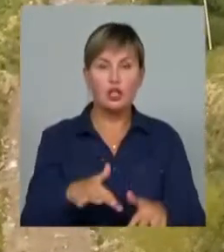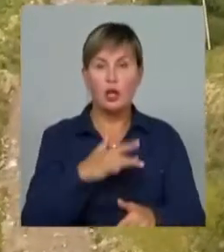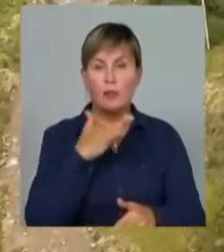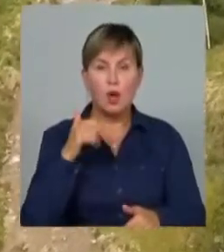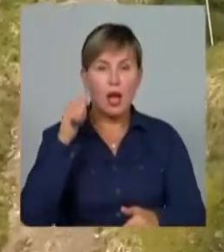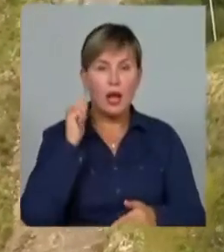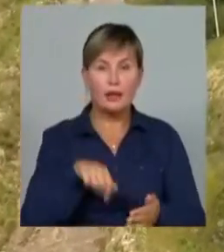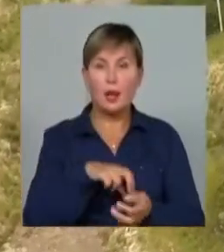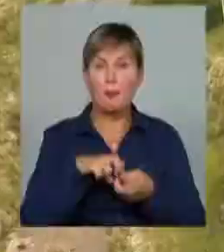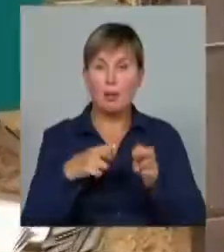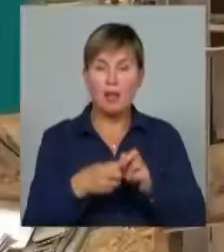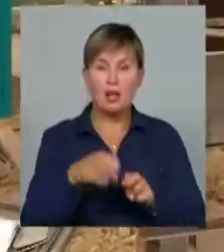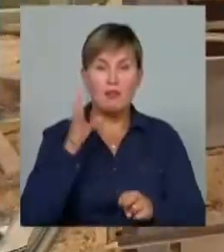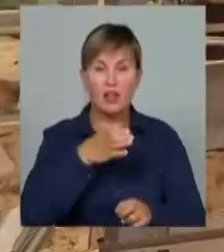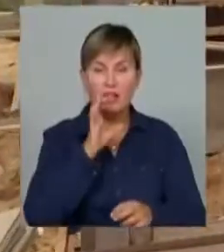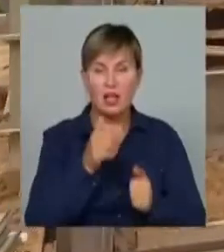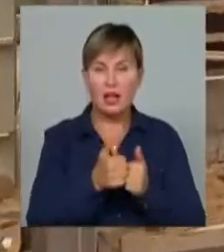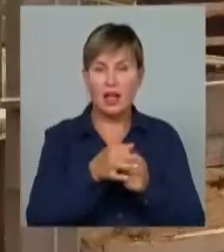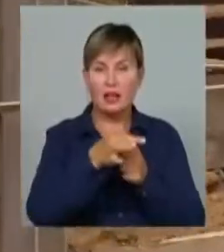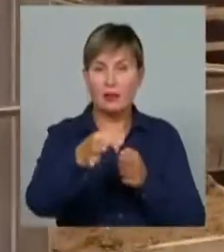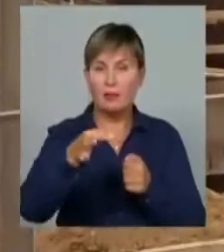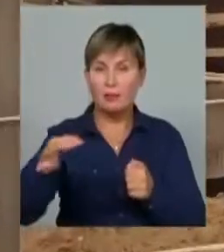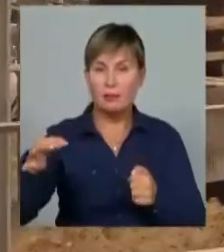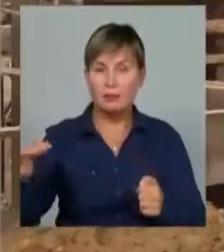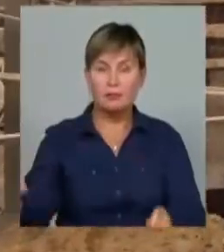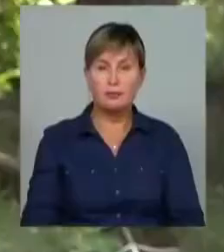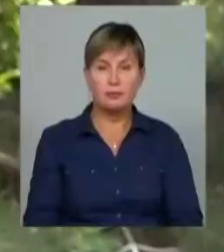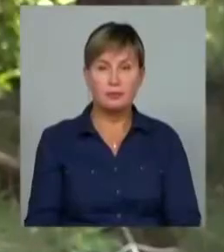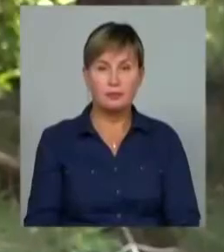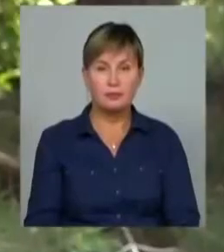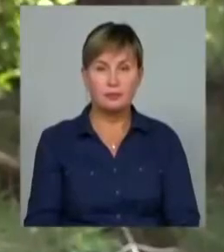многолетняя проблема с питьевой водой в ряде отдаленных микрорайонов мегаполиса.